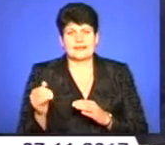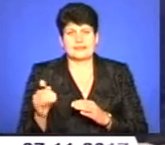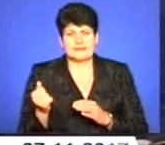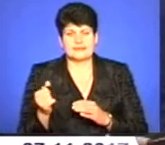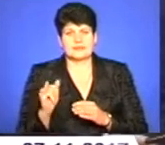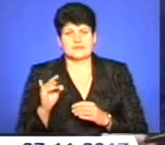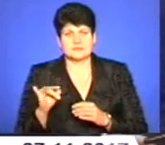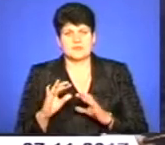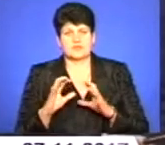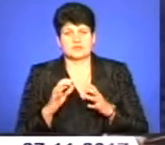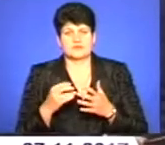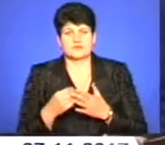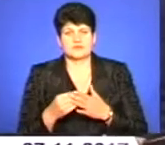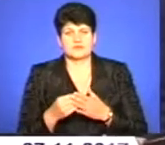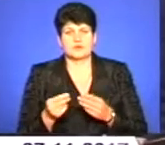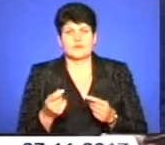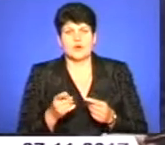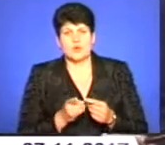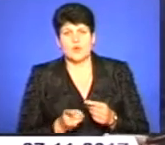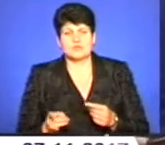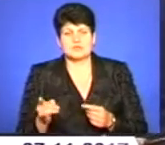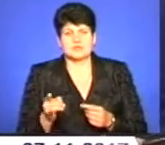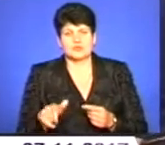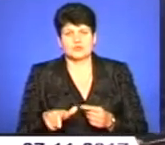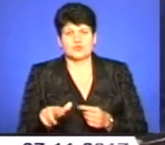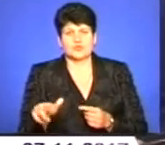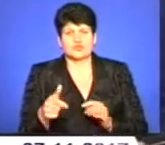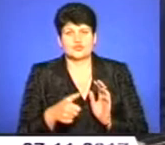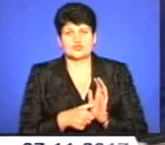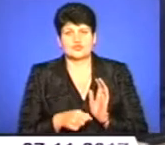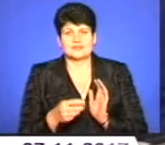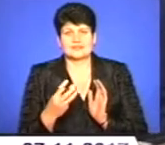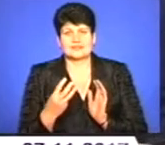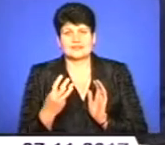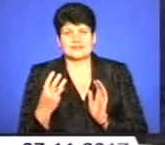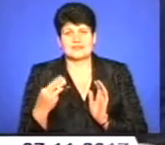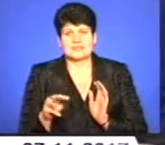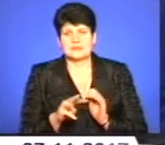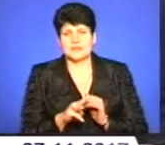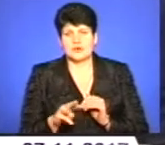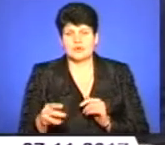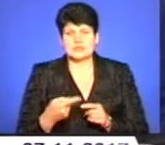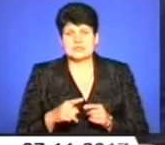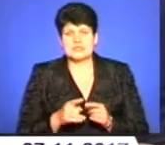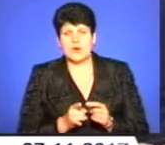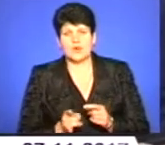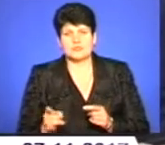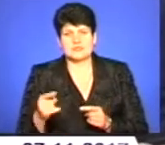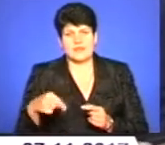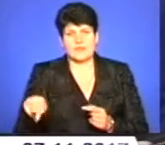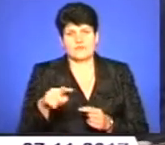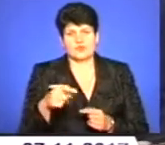фінансових організацій. Наприклад, як об'їзна дорога 630 мільйонів, це буде дорога об'їзна навколо